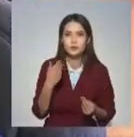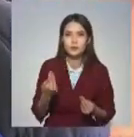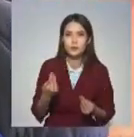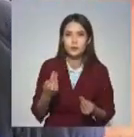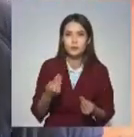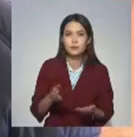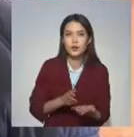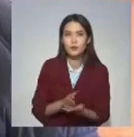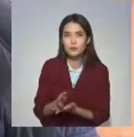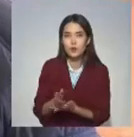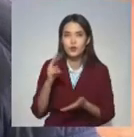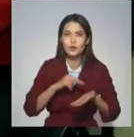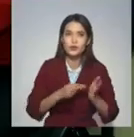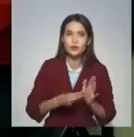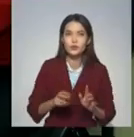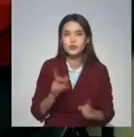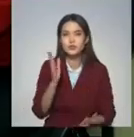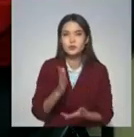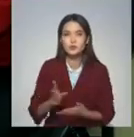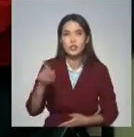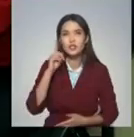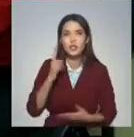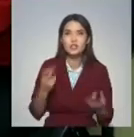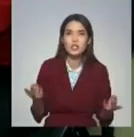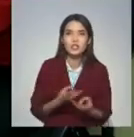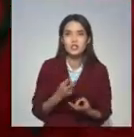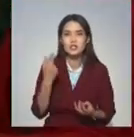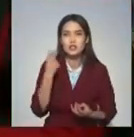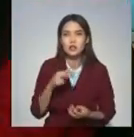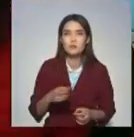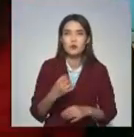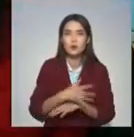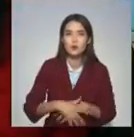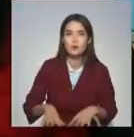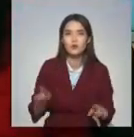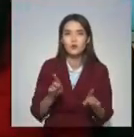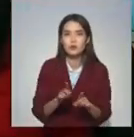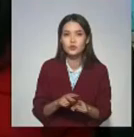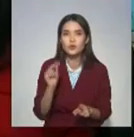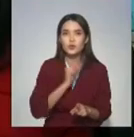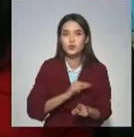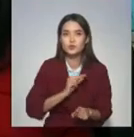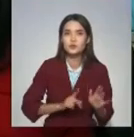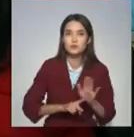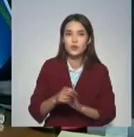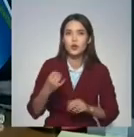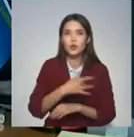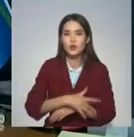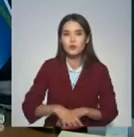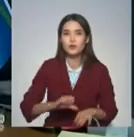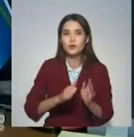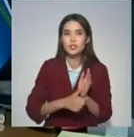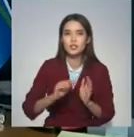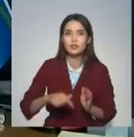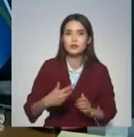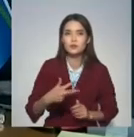одан әрі ұйымдастырып тұрған дұрыс деп ойлаймын. Жастарға кеңес консалтинг орталығы Қызылжарда да жұмысын бастады. Орталыққа 16 мен